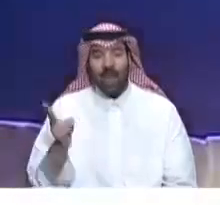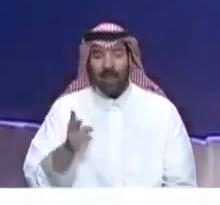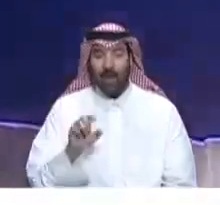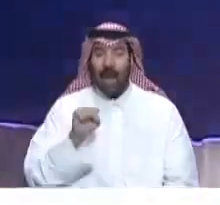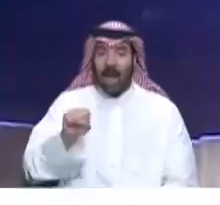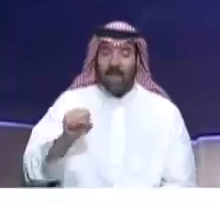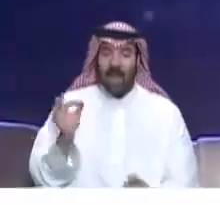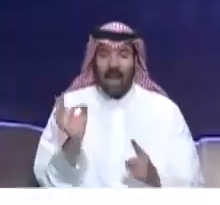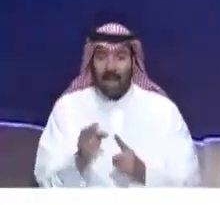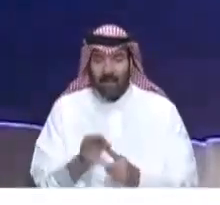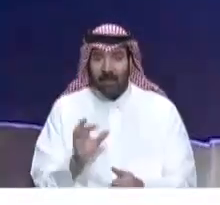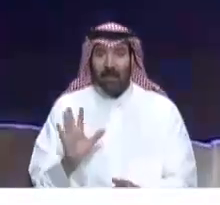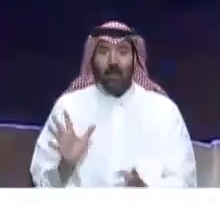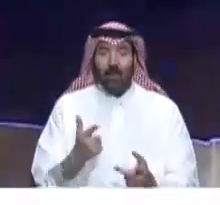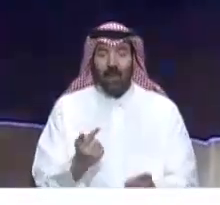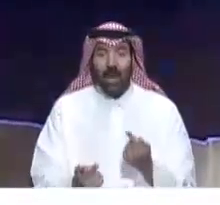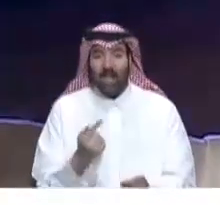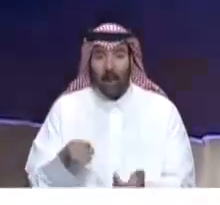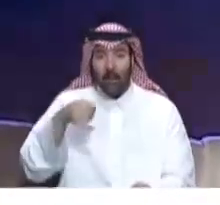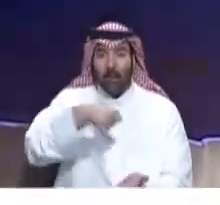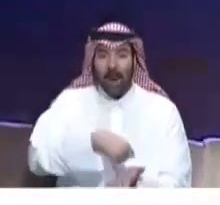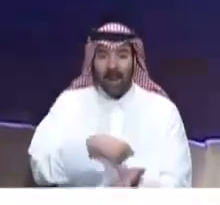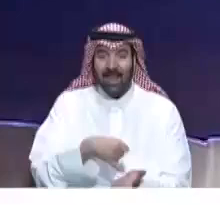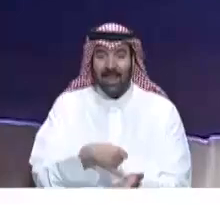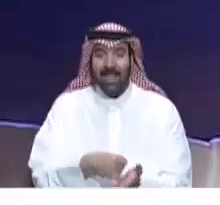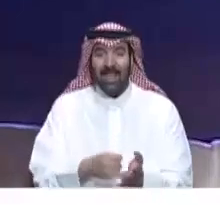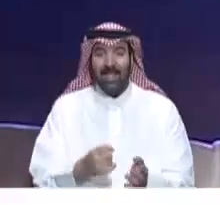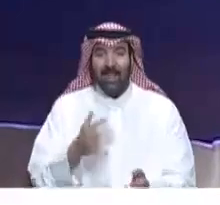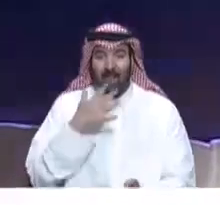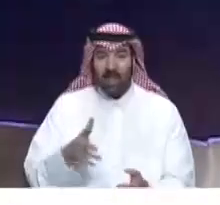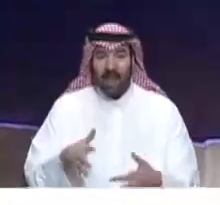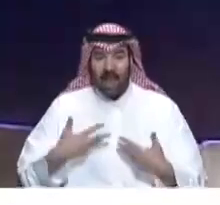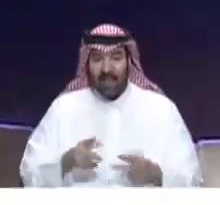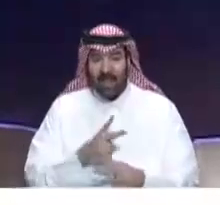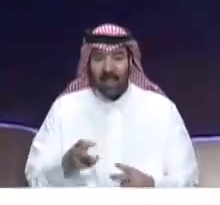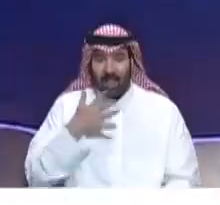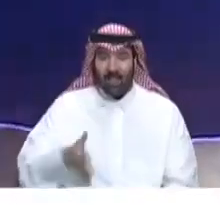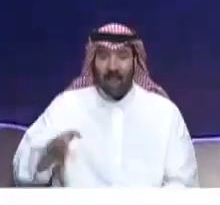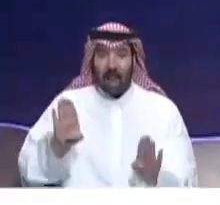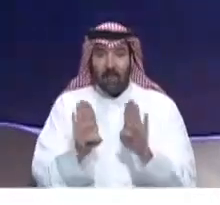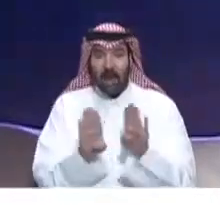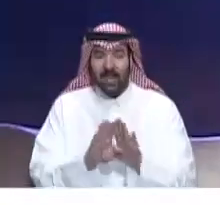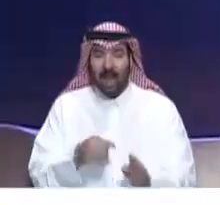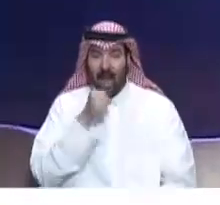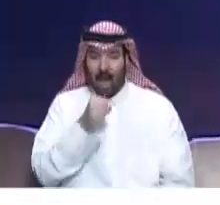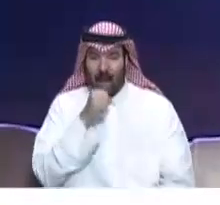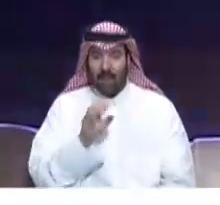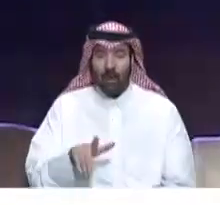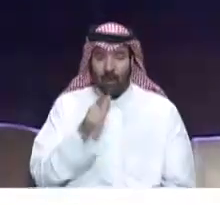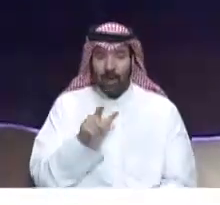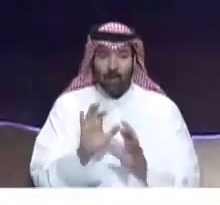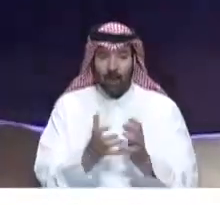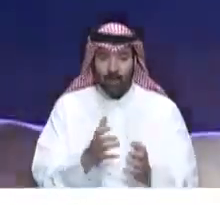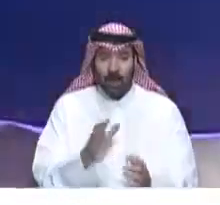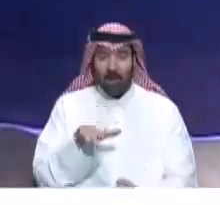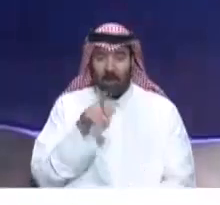يعنى بأن تكون هذه الحديقة مركز استقطاب ترفيهي متنوع، هناك مسرح غنائي، هناك عروض فرق يعني